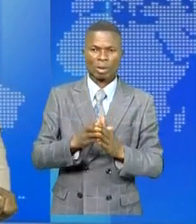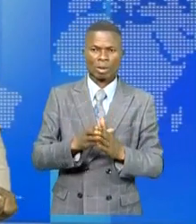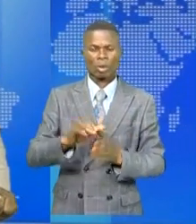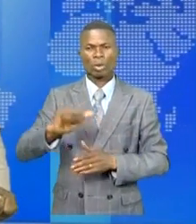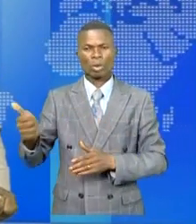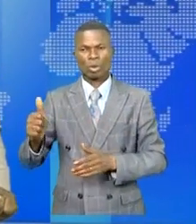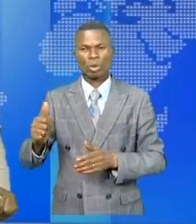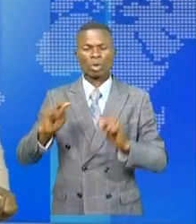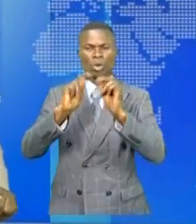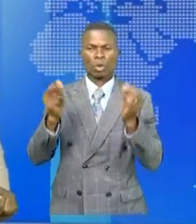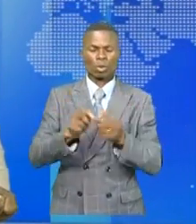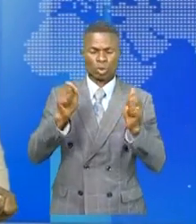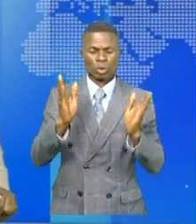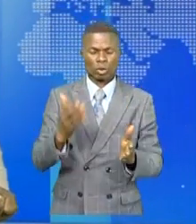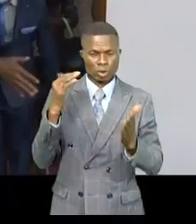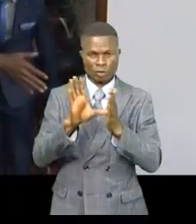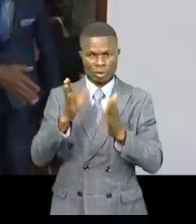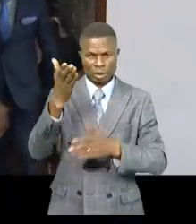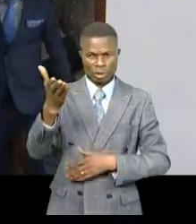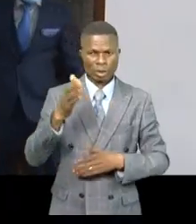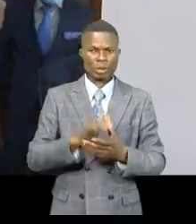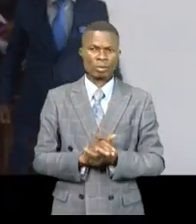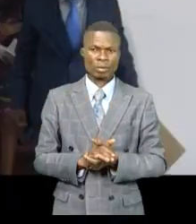des organes de presse. Jessica Bassili.